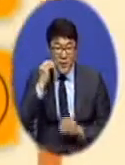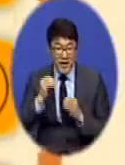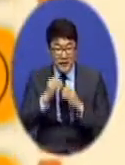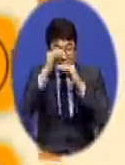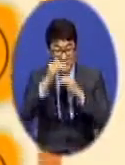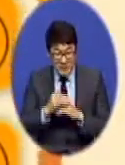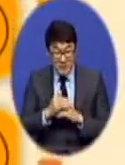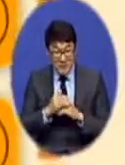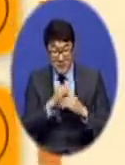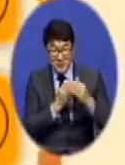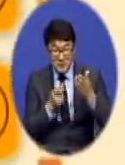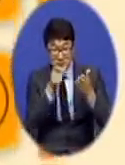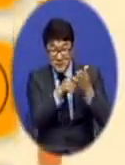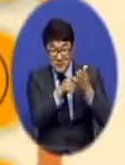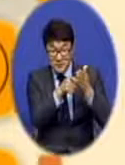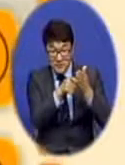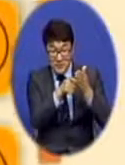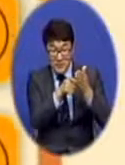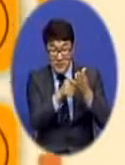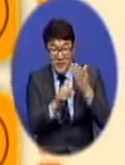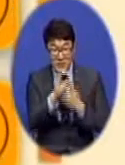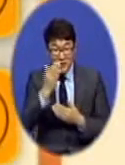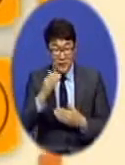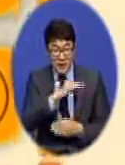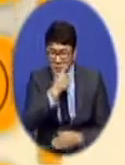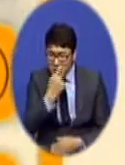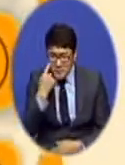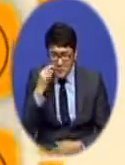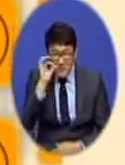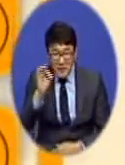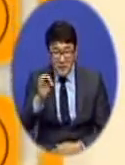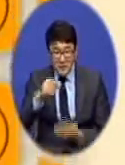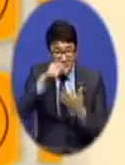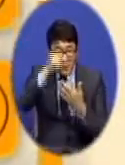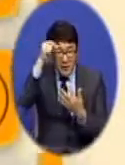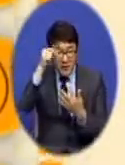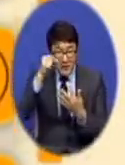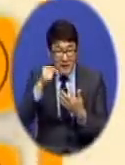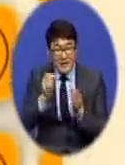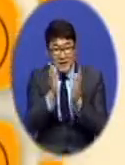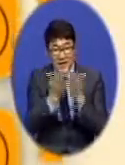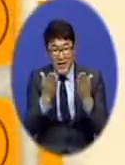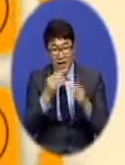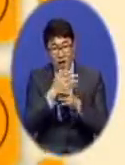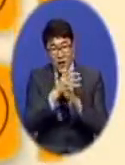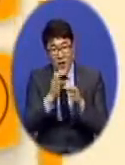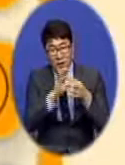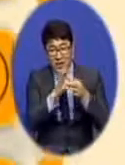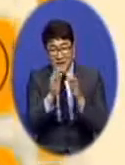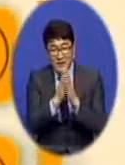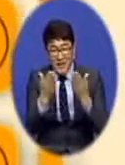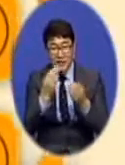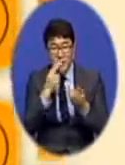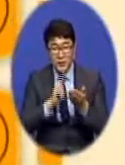전국 나눔조랑 홈페이지 들어오셔가지고 남겨주시면 되고요. 네. 저희가 확인해가지고 뽑아서 빵빵한 선물. 예. 유머 웃음